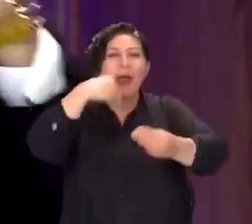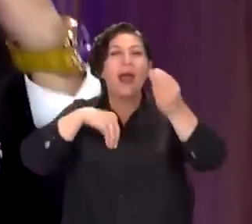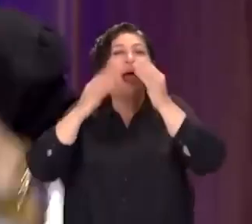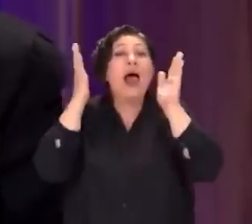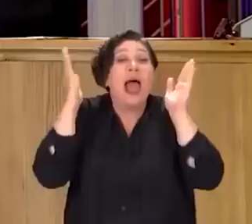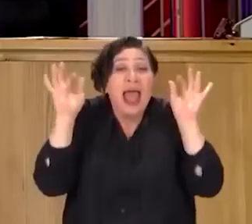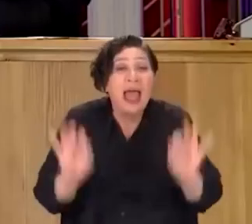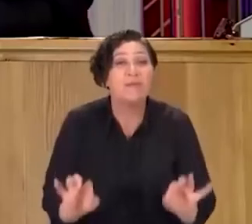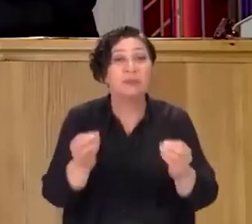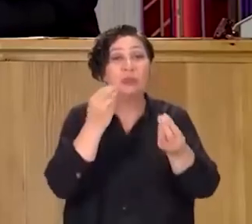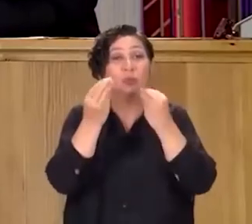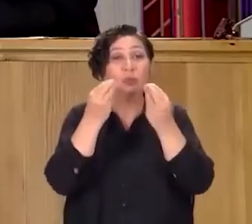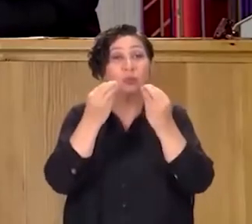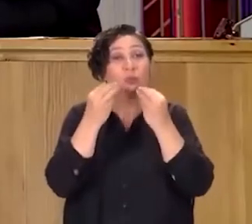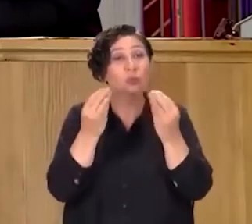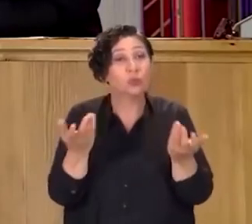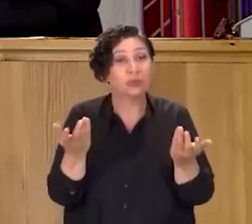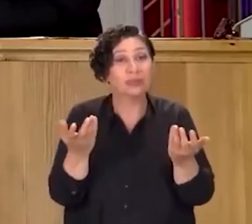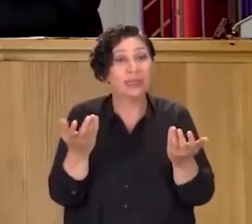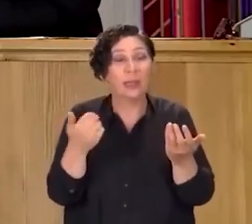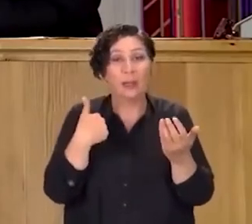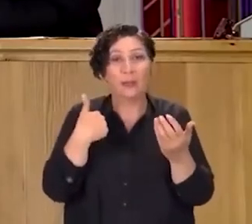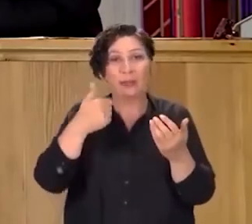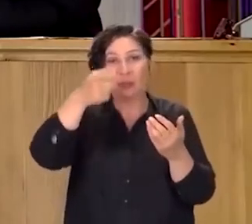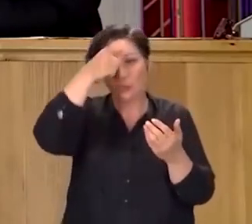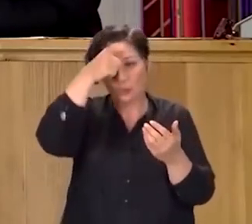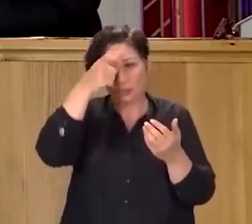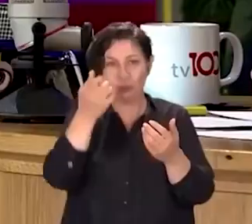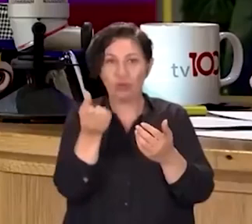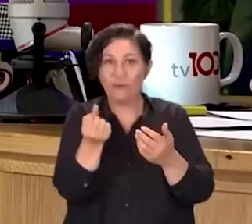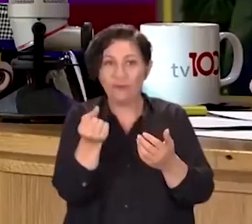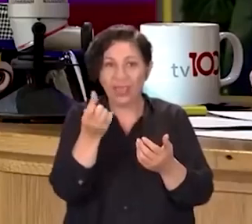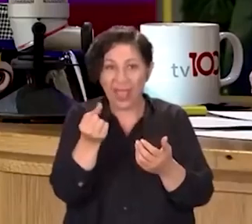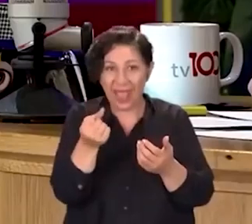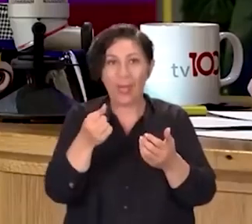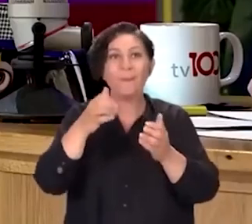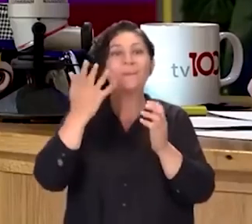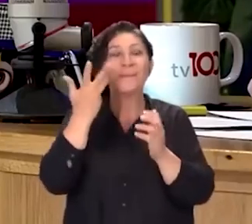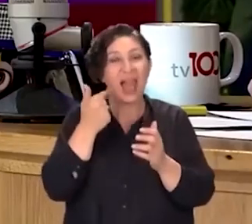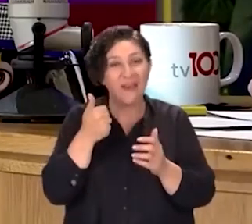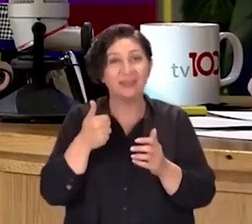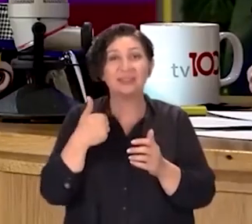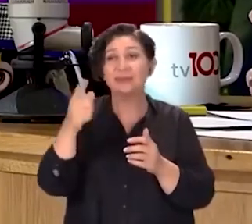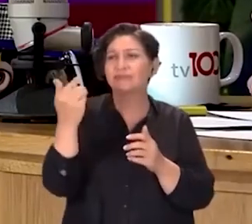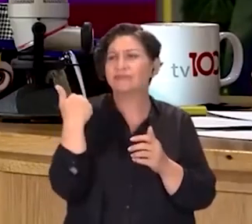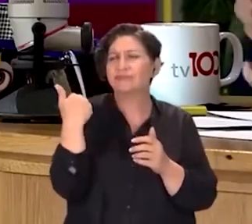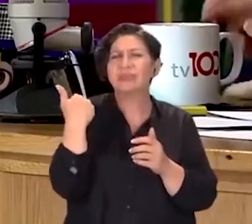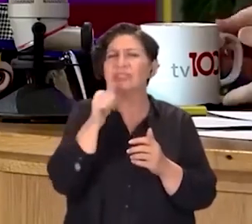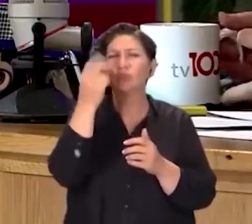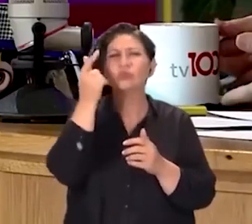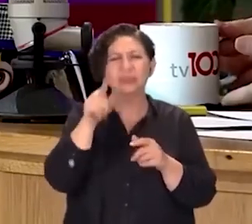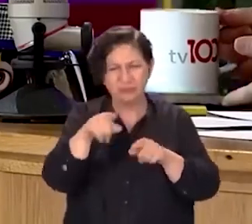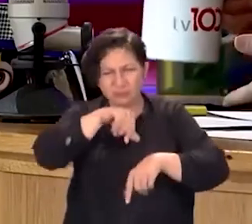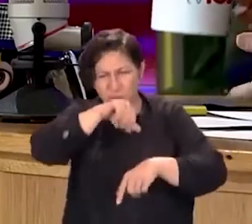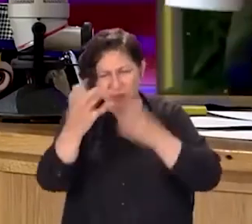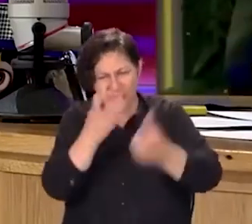evet, sürekli falan. Ama. Ben evet. Türk işi köftemiz, evet. Pilavla, sen bana hiç unutmuyorum. Bunları